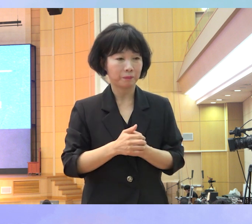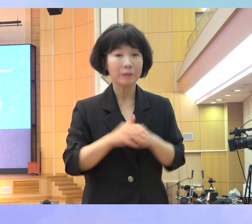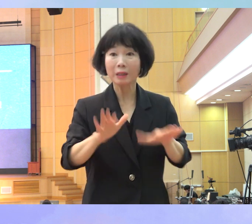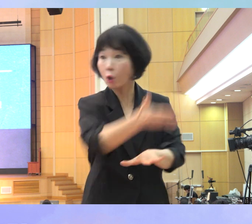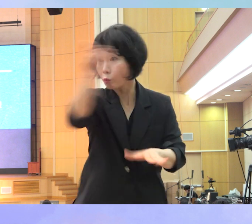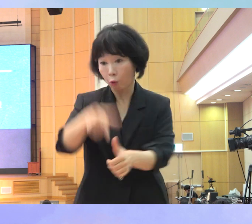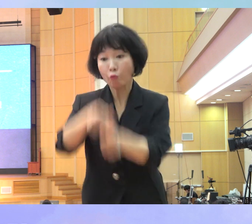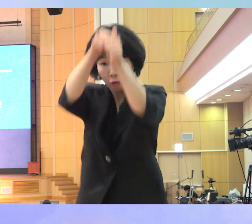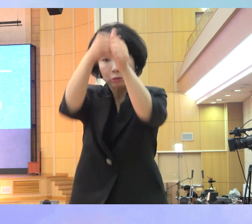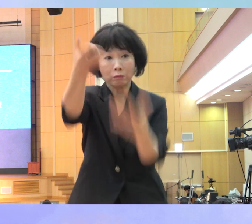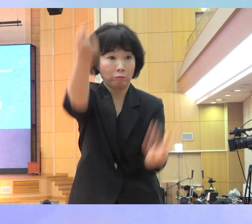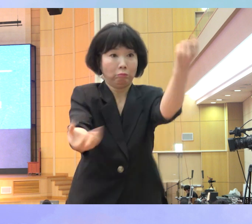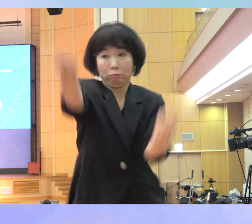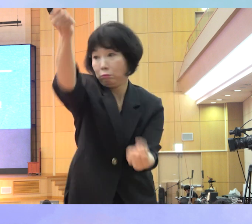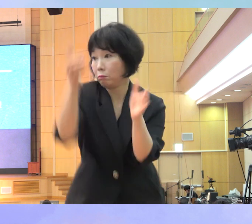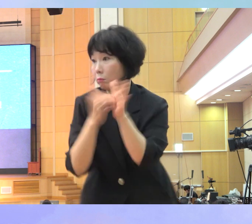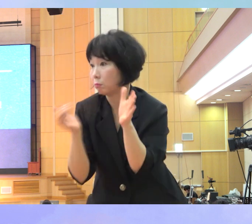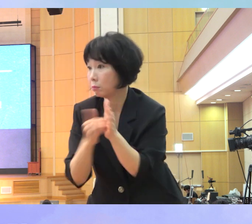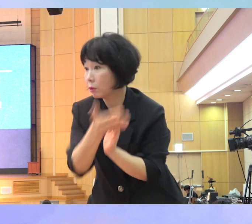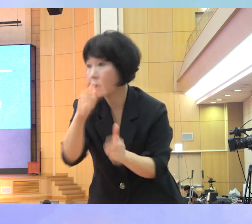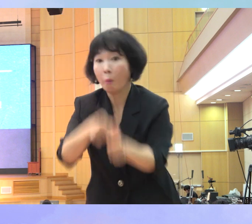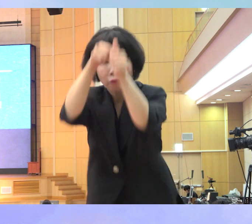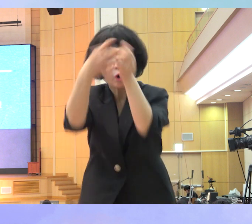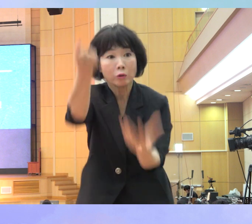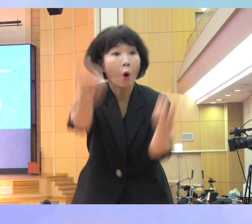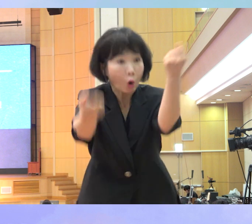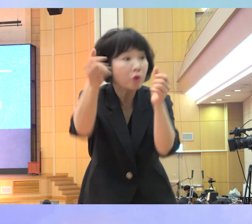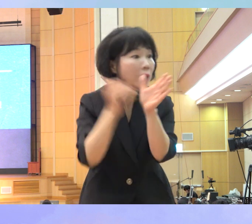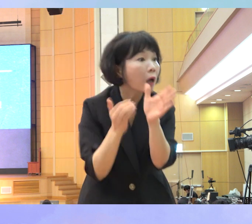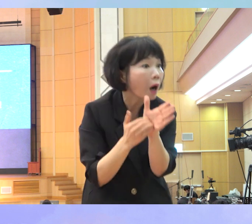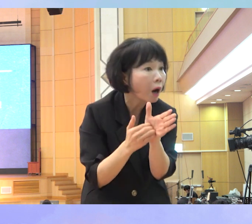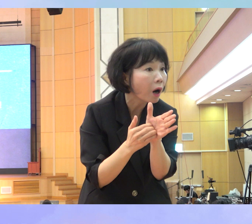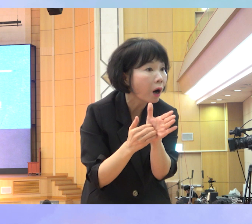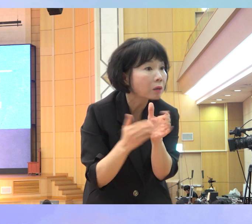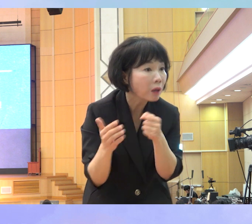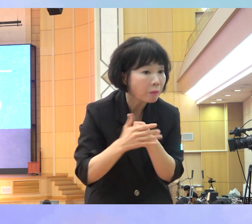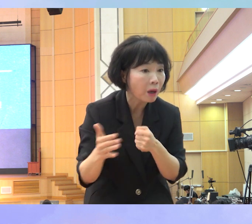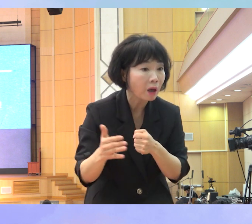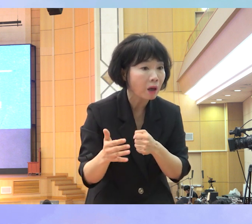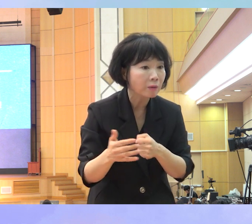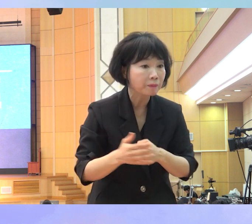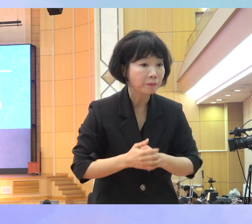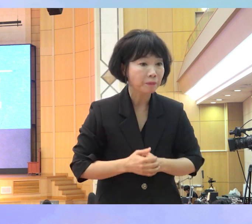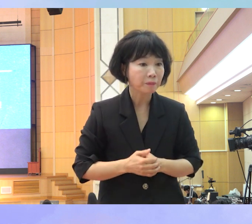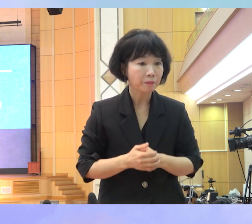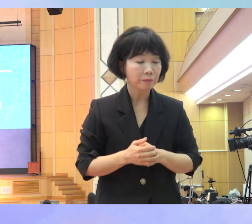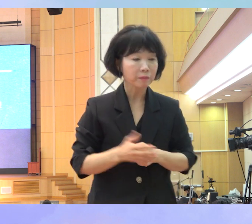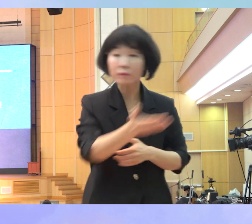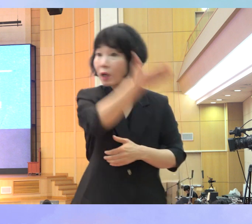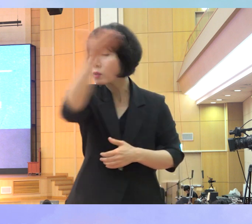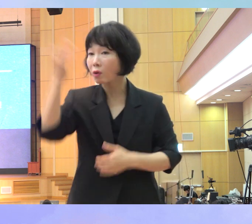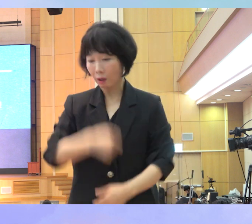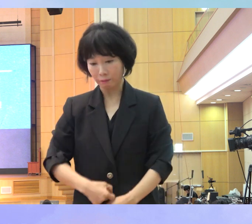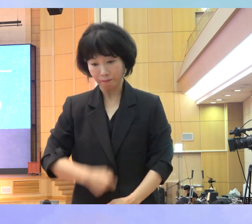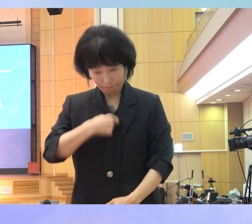얻었고, 로마서 1장부터 4장까지는 내용이 뭔지 아세요? 너가 어떻게 의롭다 하심을